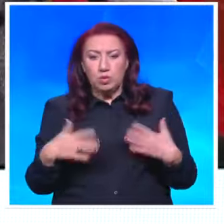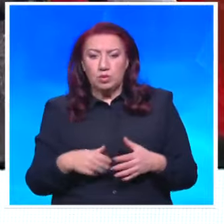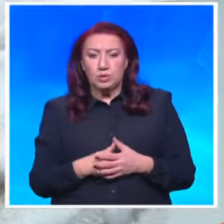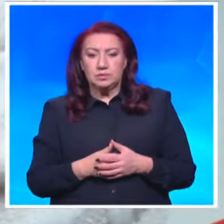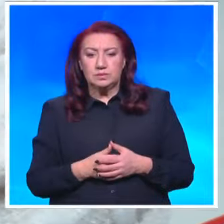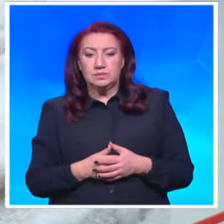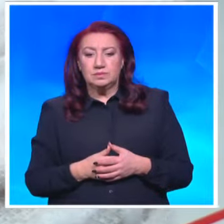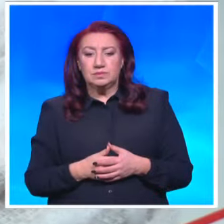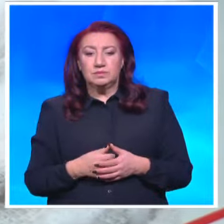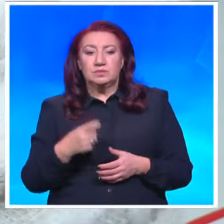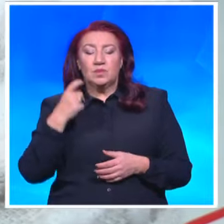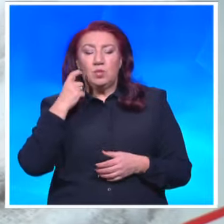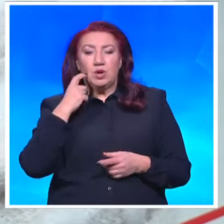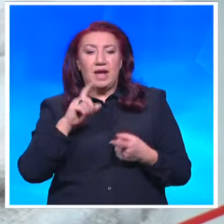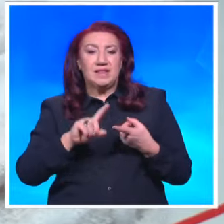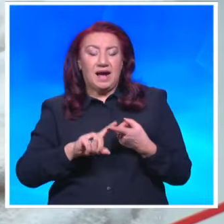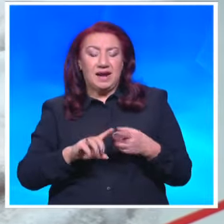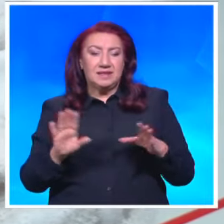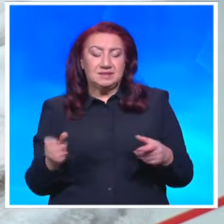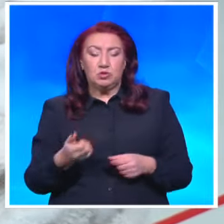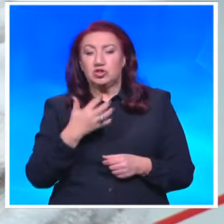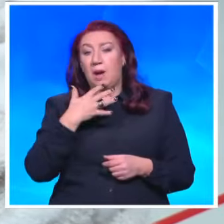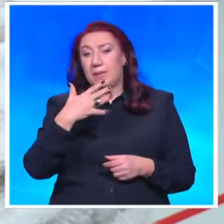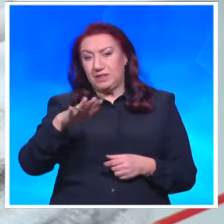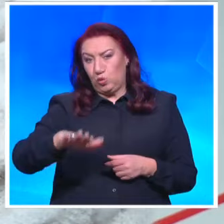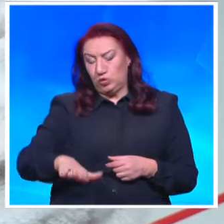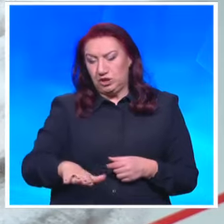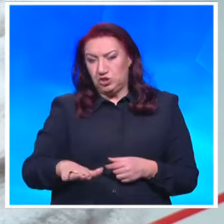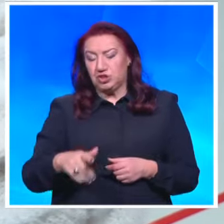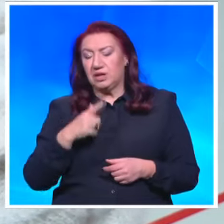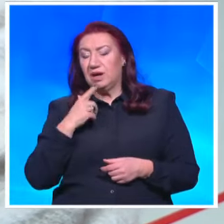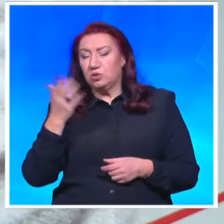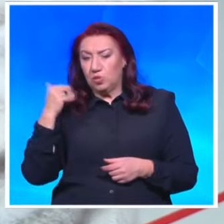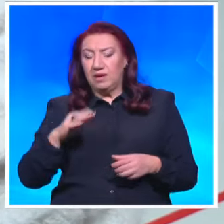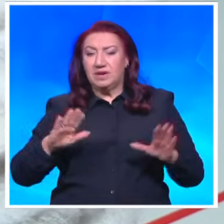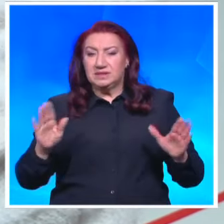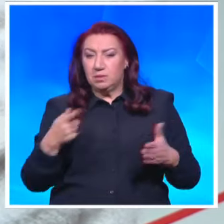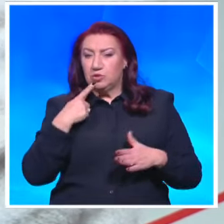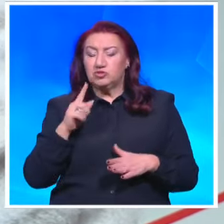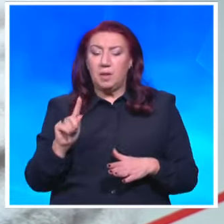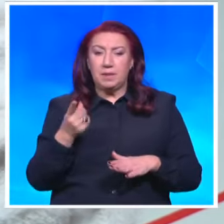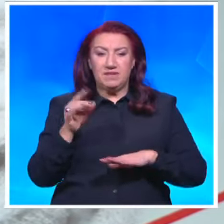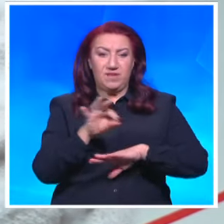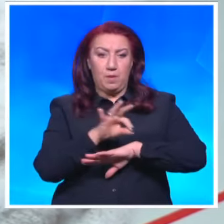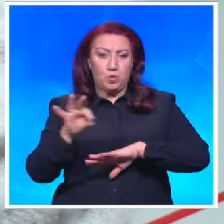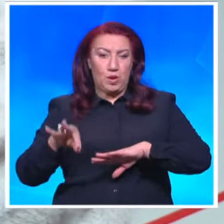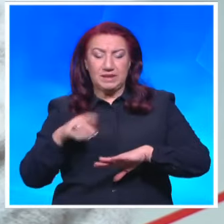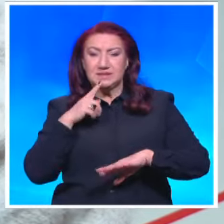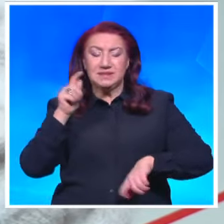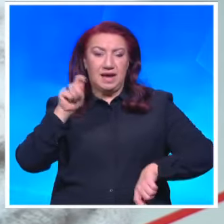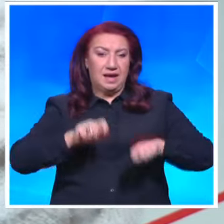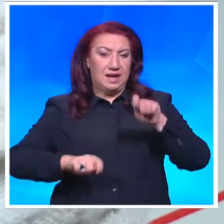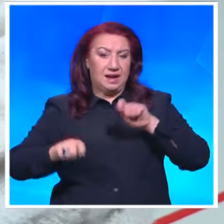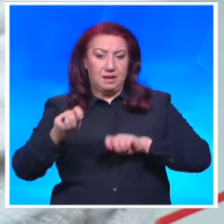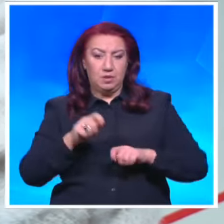Клейн! Боряна Клейн е започнала тук 5 годишна, тогава, когато е задействан този проект, първия проект за ремонт на залата. Тя